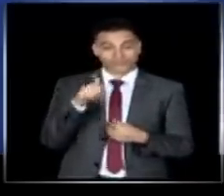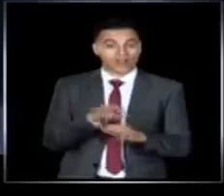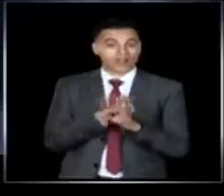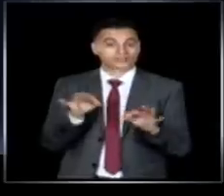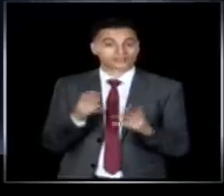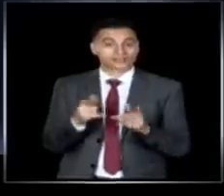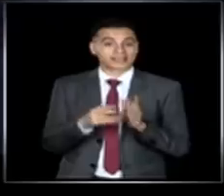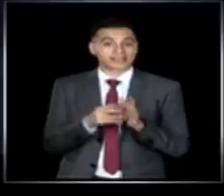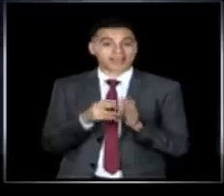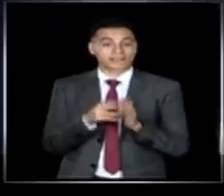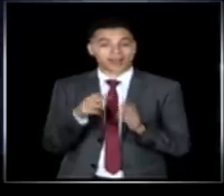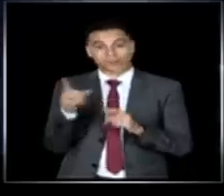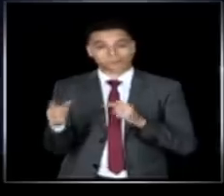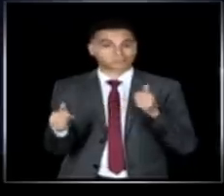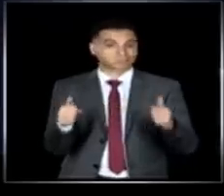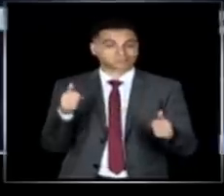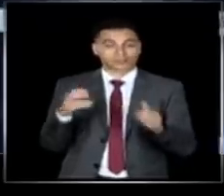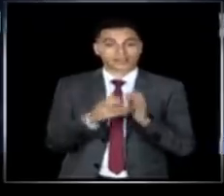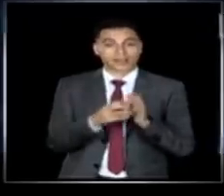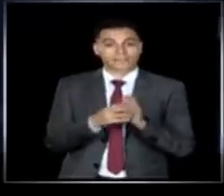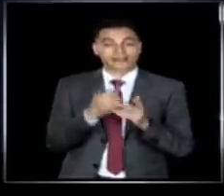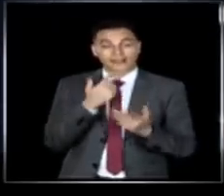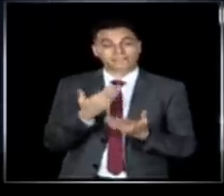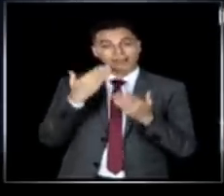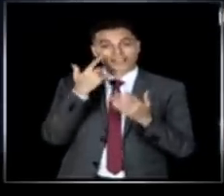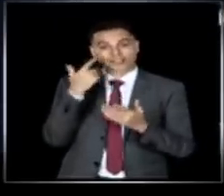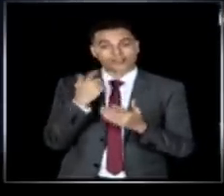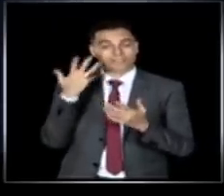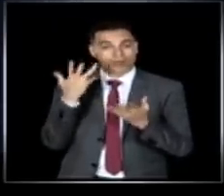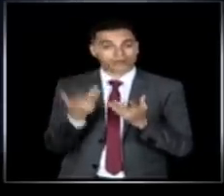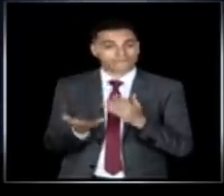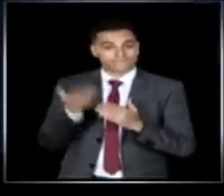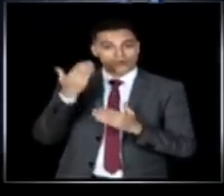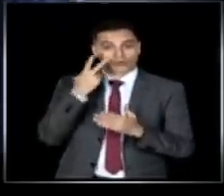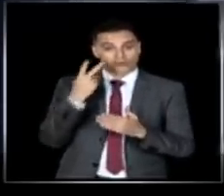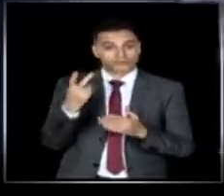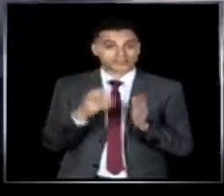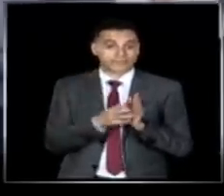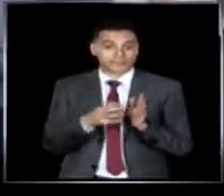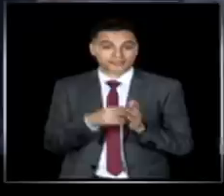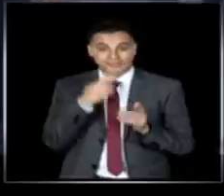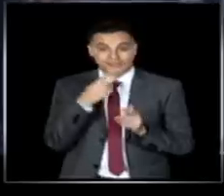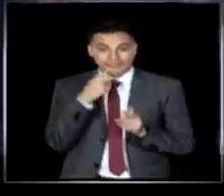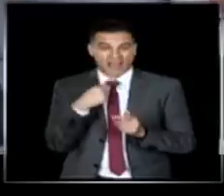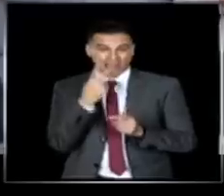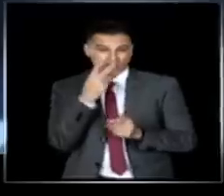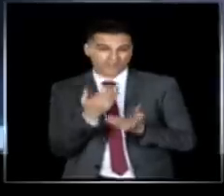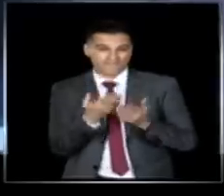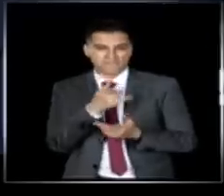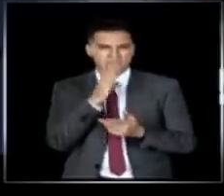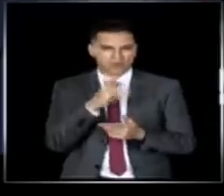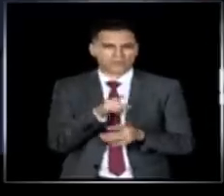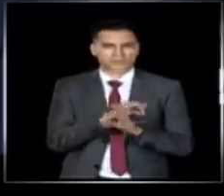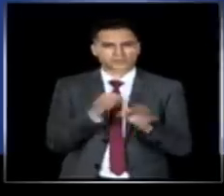اللي هيحصل مع عجلة الحظ. اتمنى ان جامعة عين شمس تحسن السكور. جامعة اسكندرية اتوقع ان هم